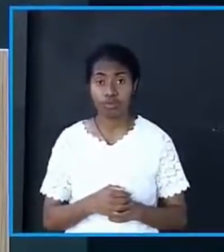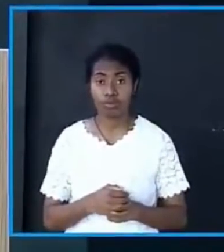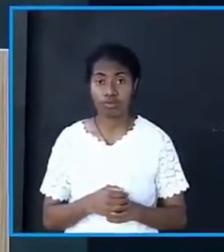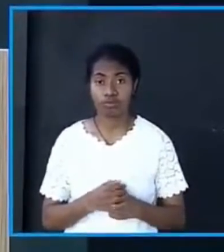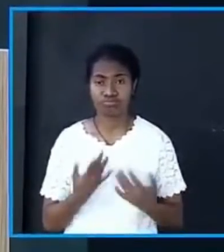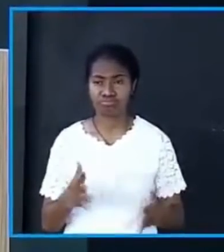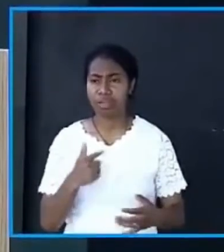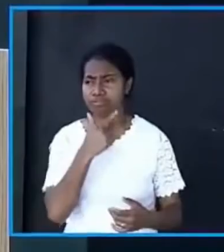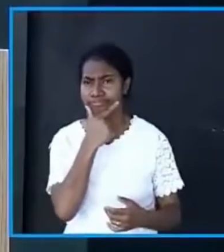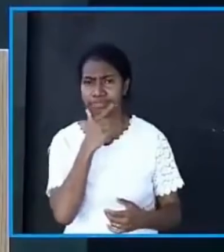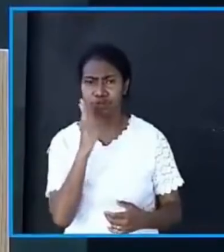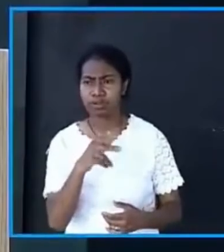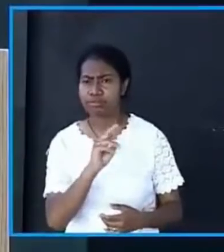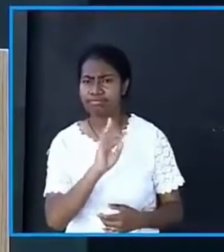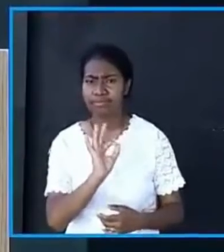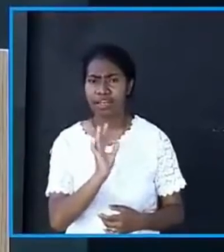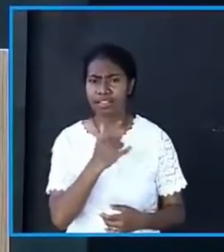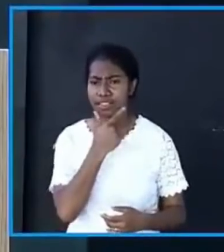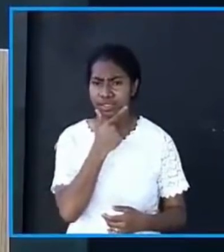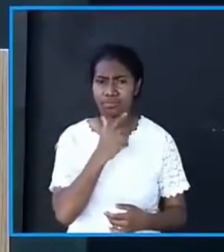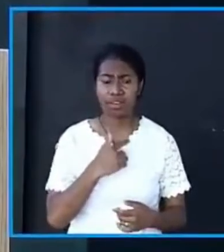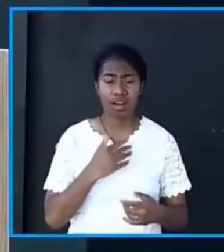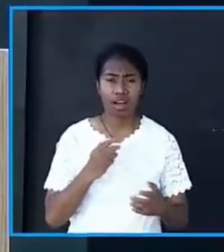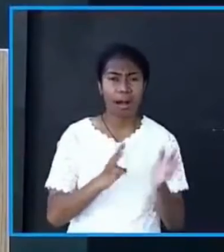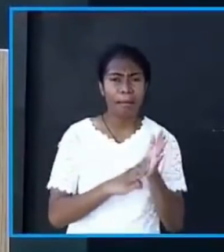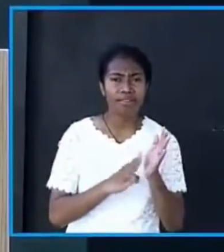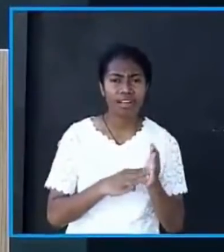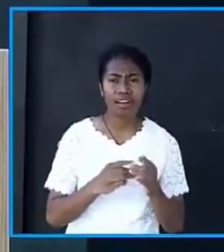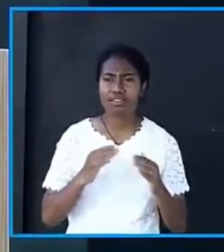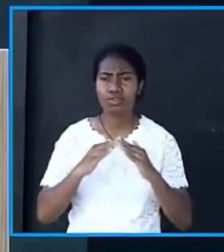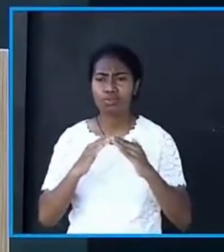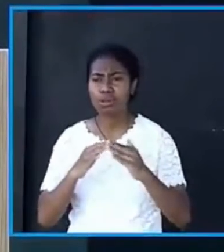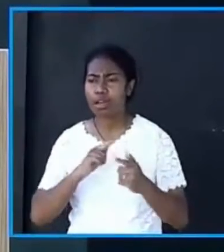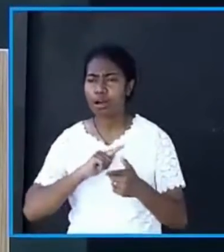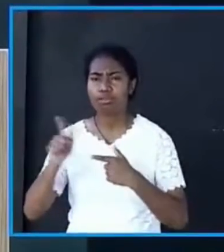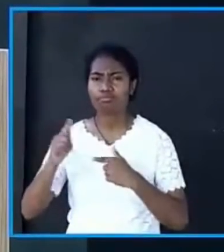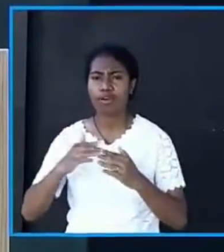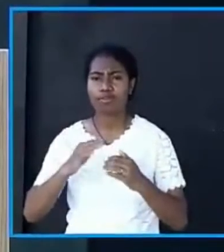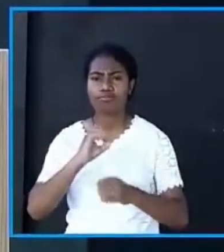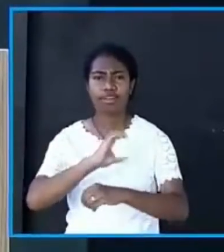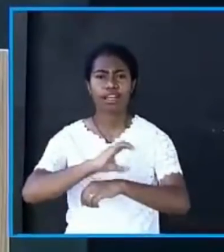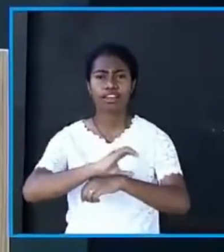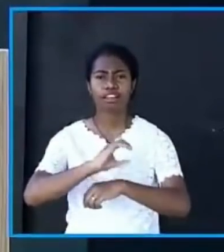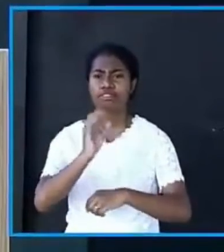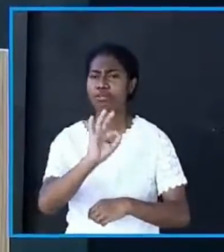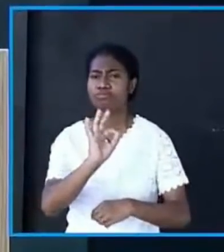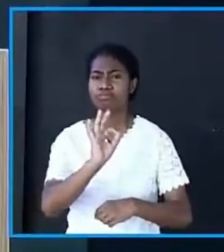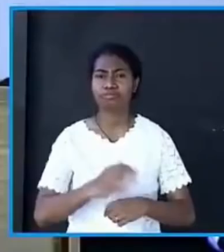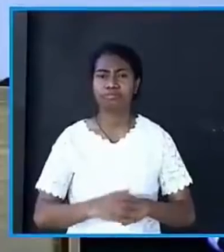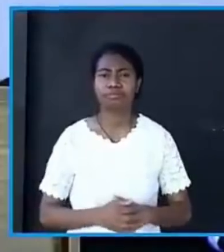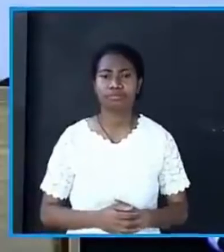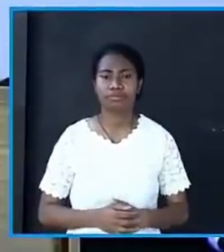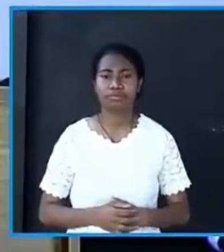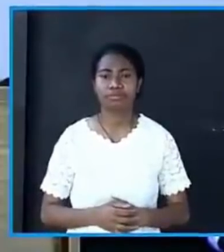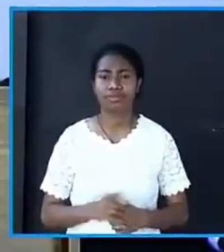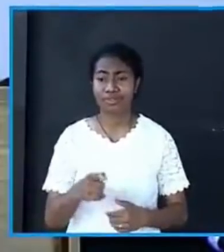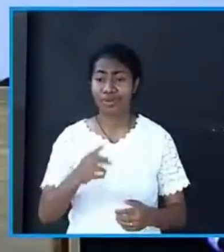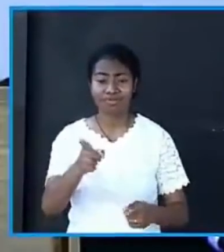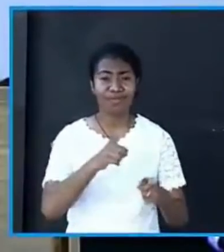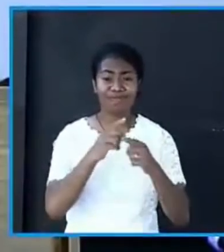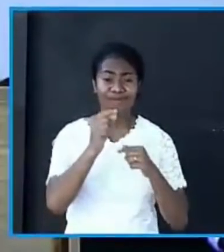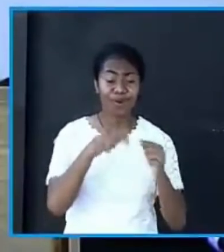senyum Kadang kita senyum masalah di rumah dia mau ke gereja Oh ya biar jengkel orang selama dapat